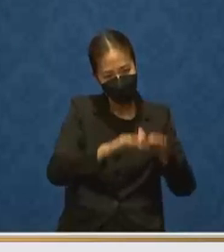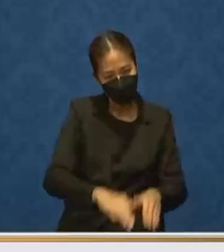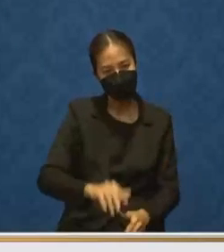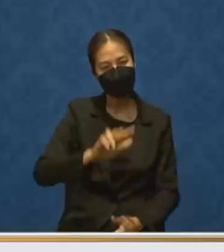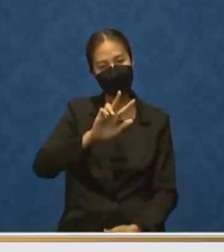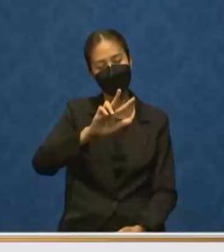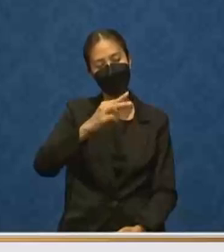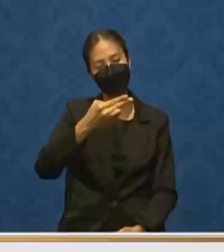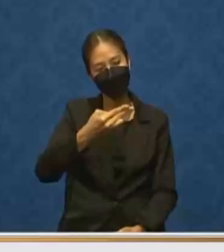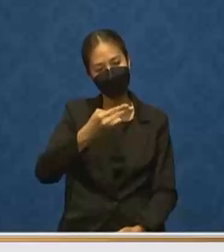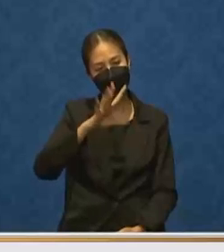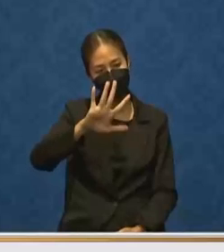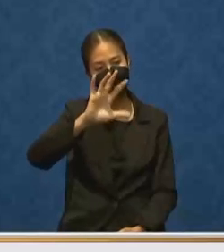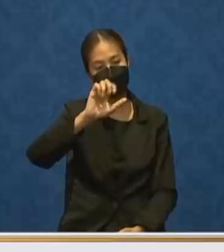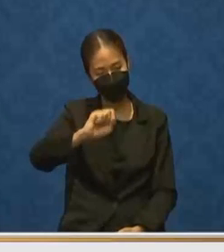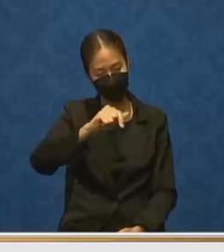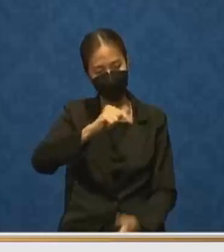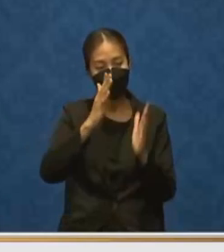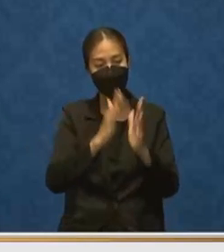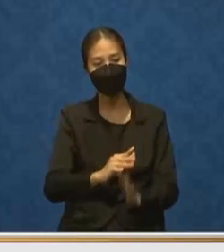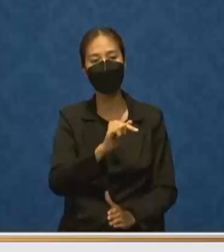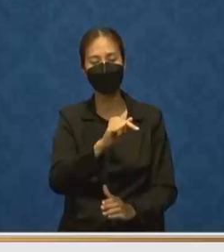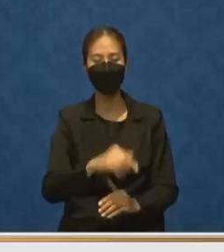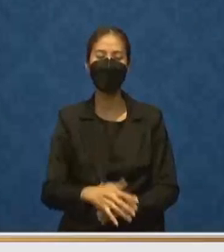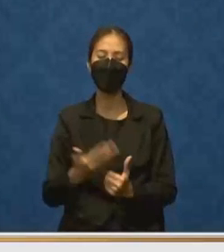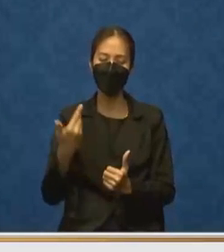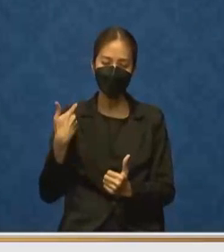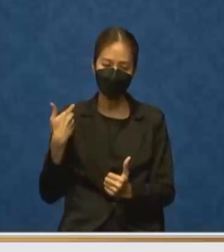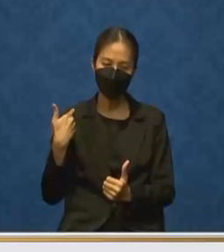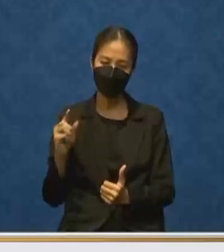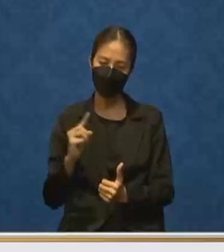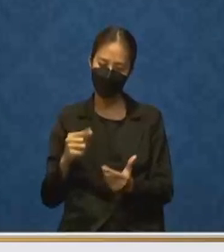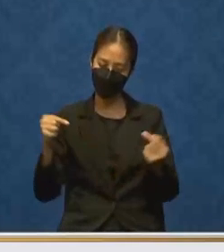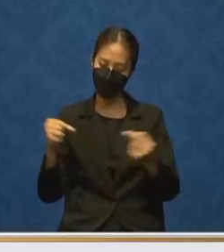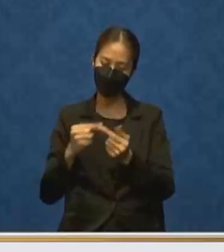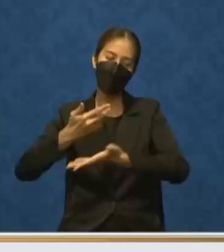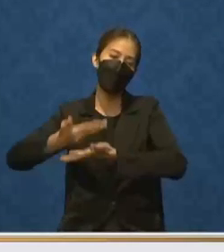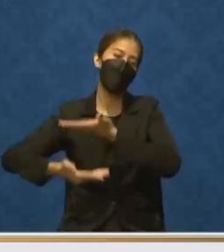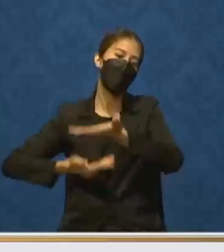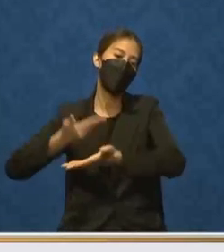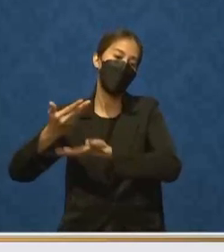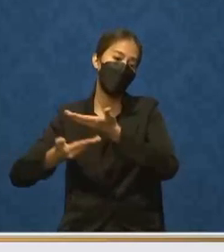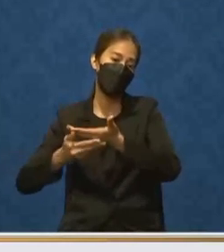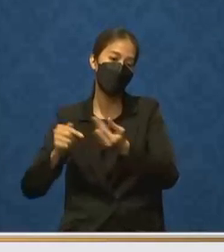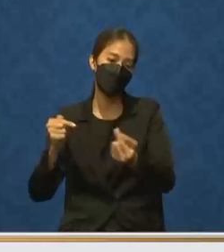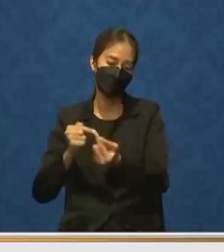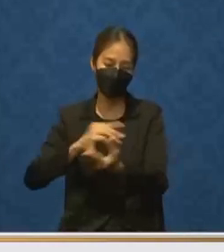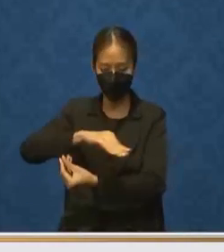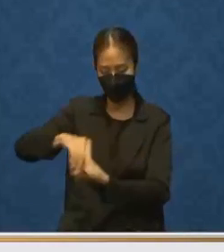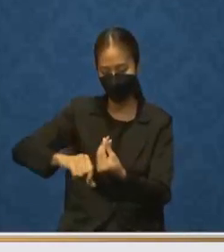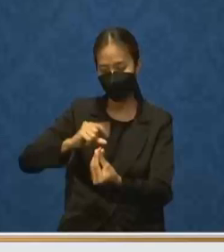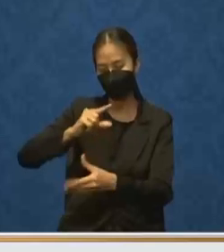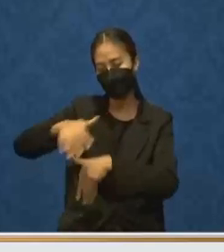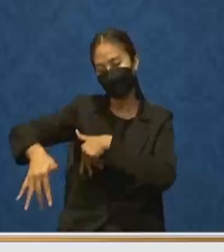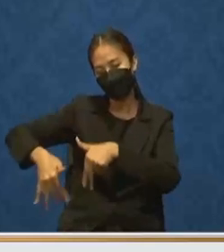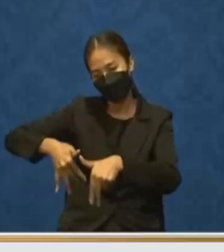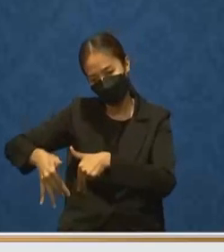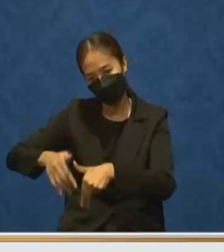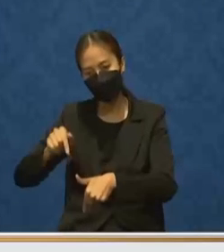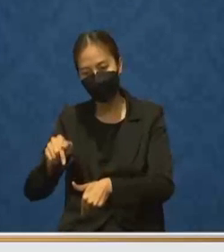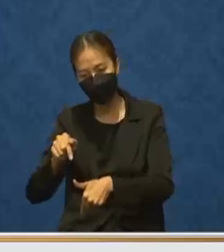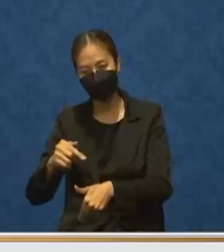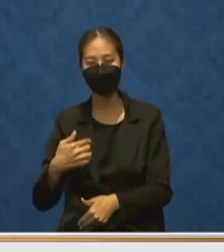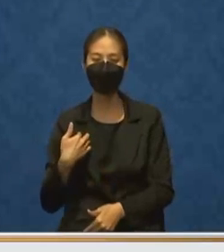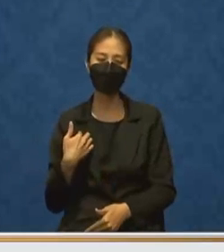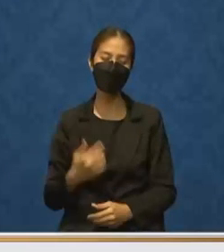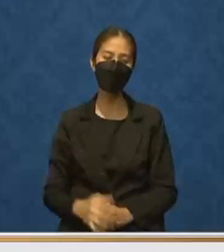353,400 รายส่งเสริมความร่วมมือทางการค้าเพื่อการพัฒนาเศรษฐกิจชุมชนและสนับสนุนการเสริมสร้างความเข้มแข็งของเศร